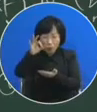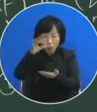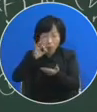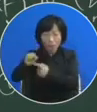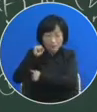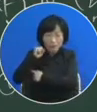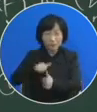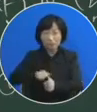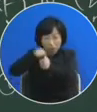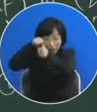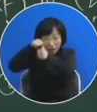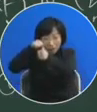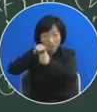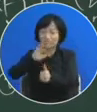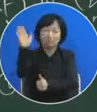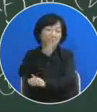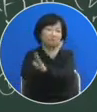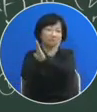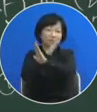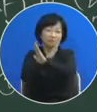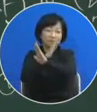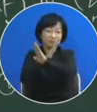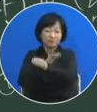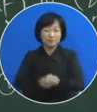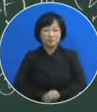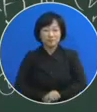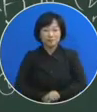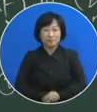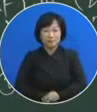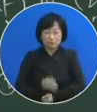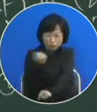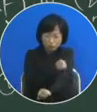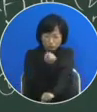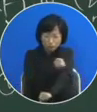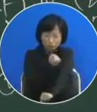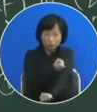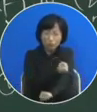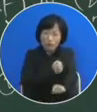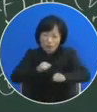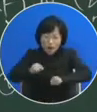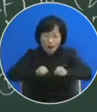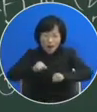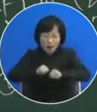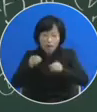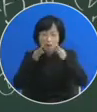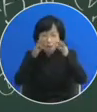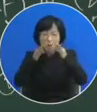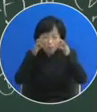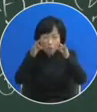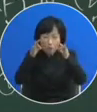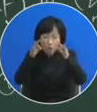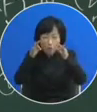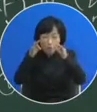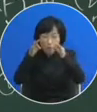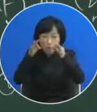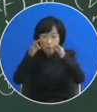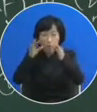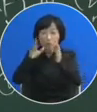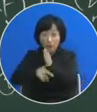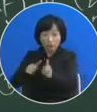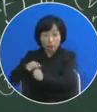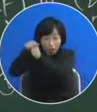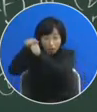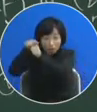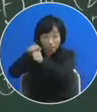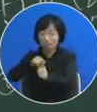그거는 아니다. That you receive salvation through lots of money, that's not it. 많은 공로를 세우고 많은 일을 해서 구원받는다고 하는데 그거는 아니다. Through lots of merit meritorious